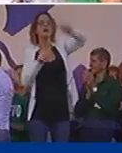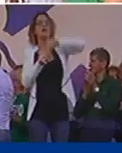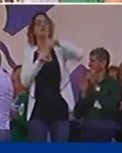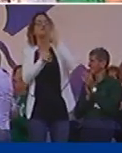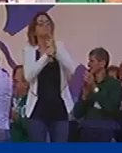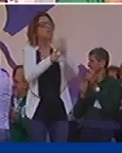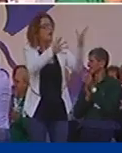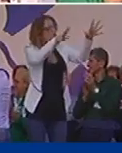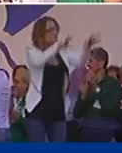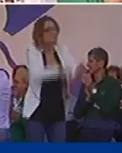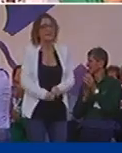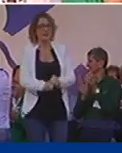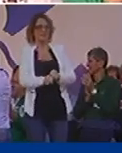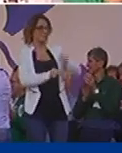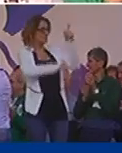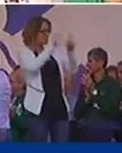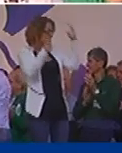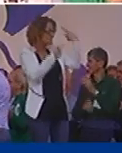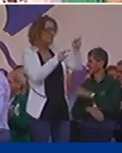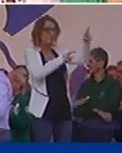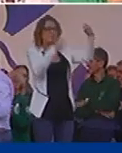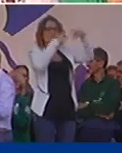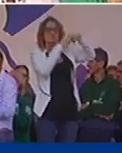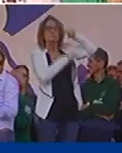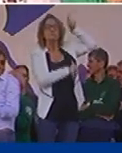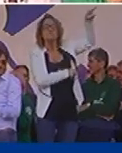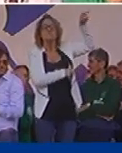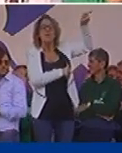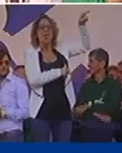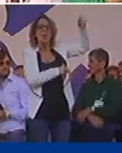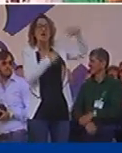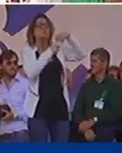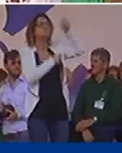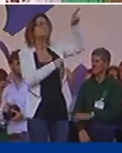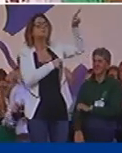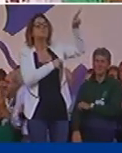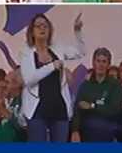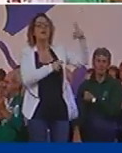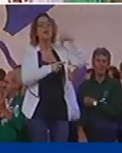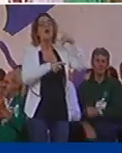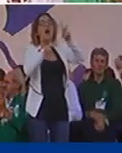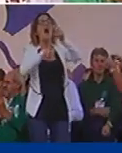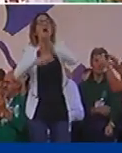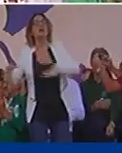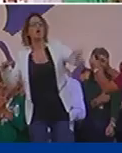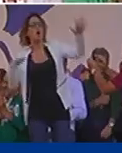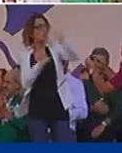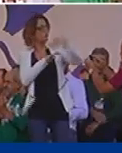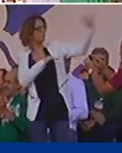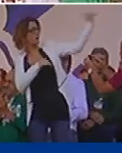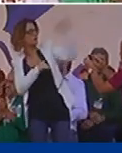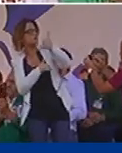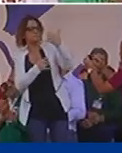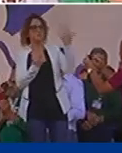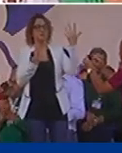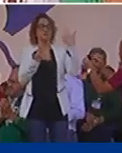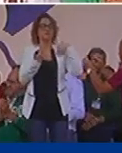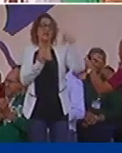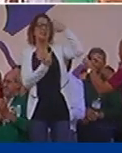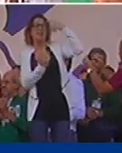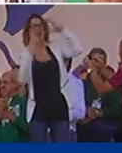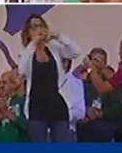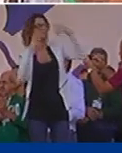prendere da quella gente che a Bruxelles sta ammazzando la nostra agricoltura, la nostra pesca, il nostro